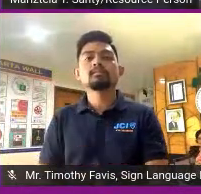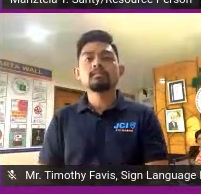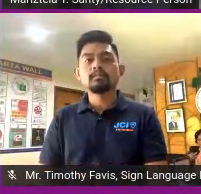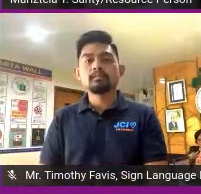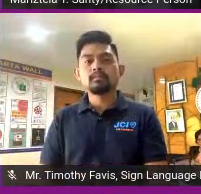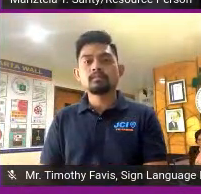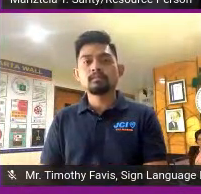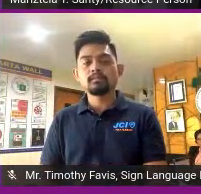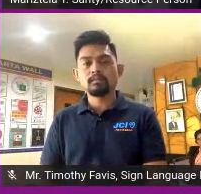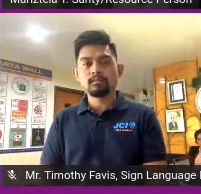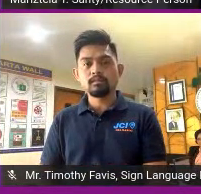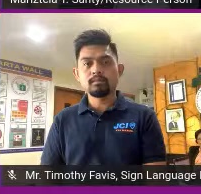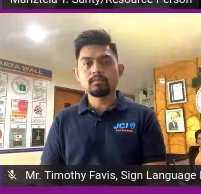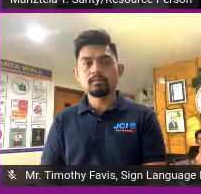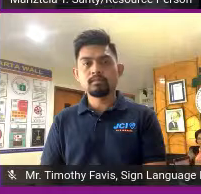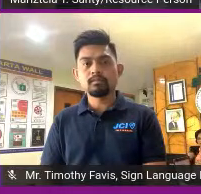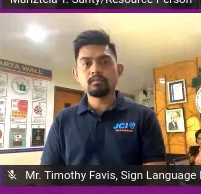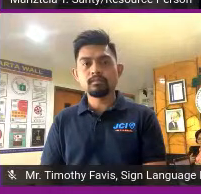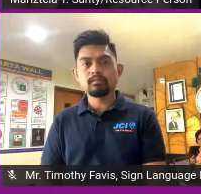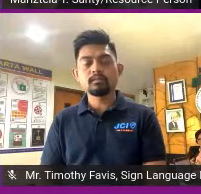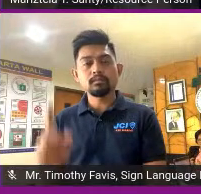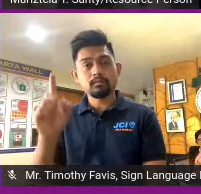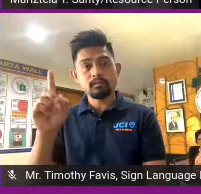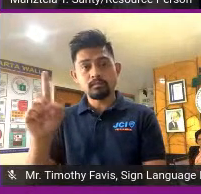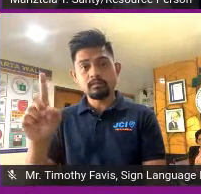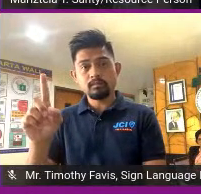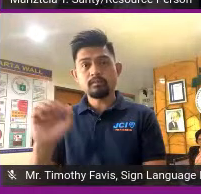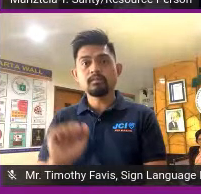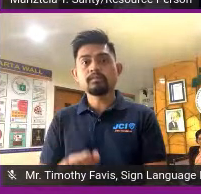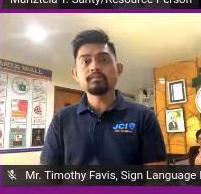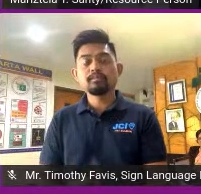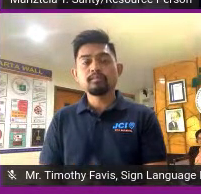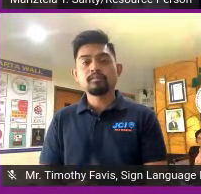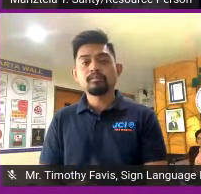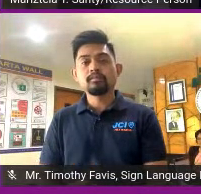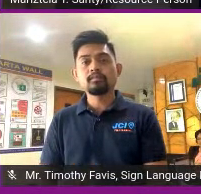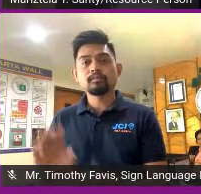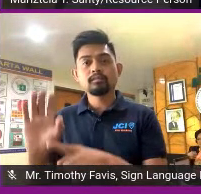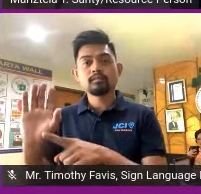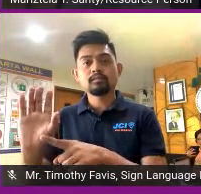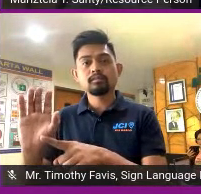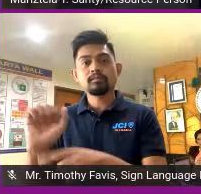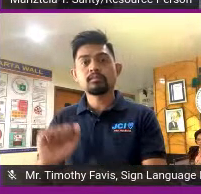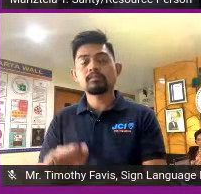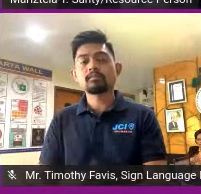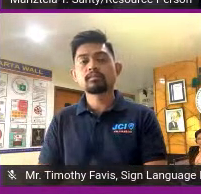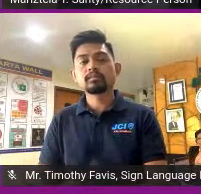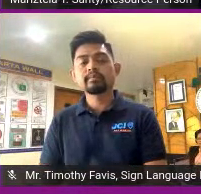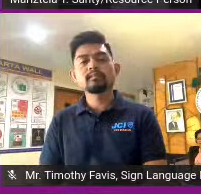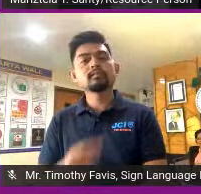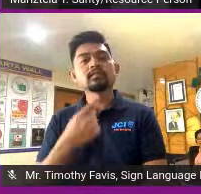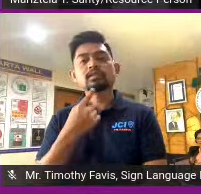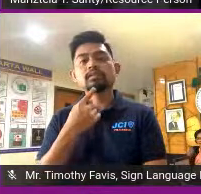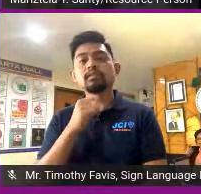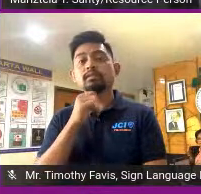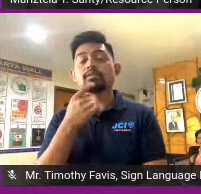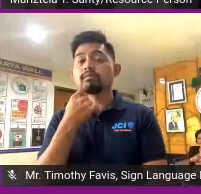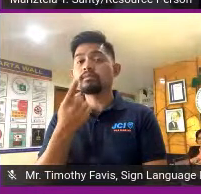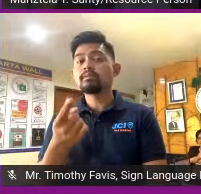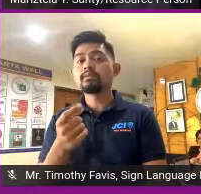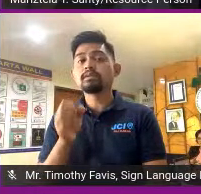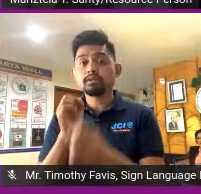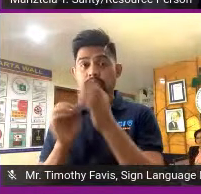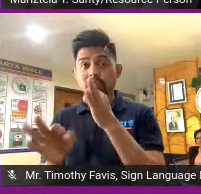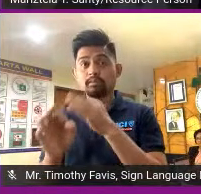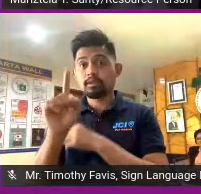Excuse me, may babalikan po ako sa rape. And one case na hindi pala natin na ano, kung kayo